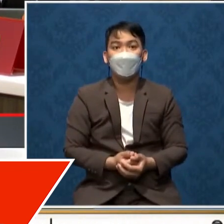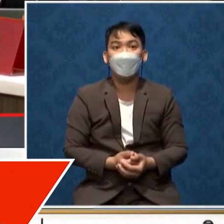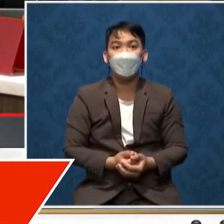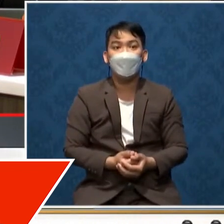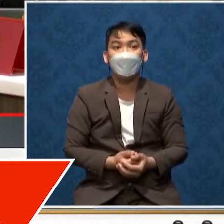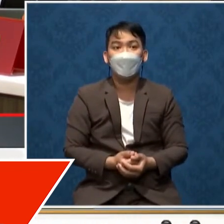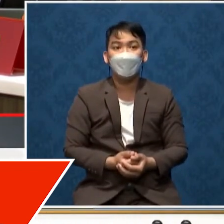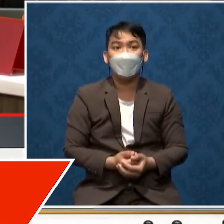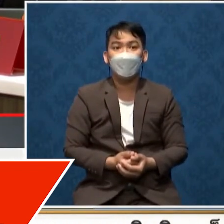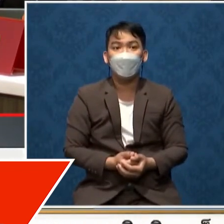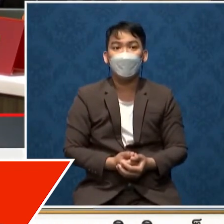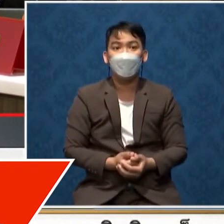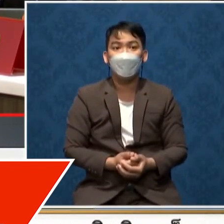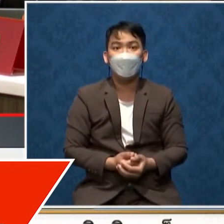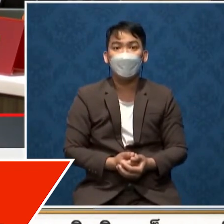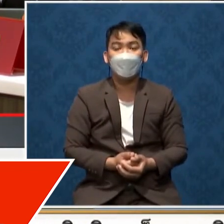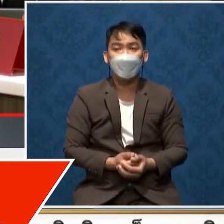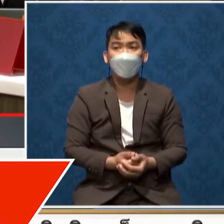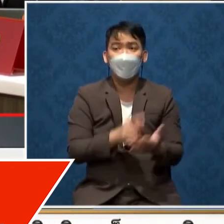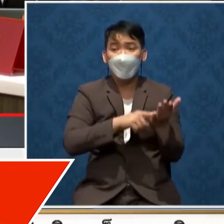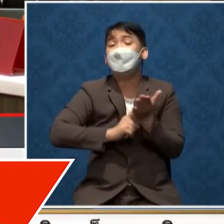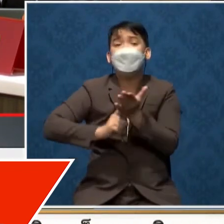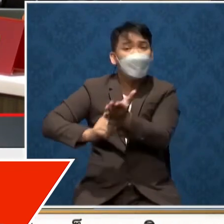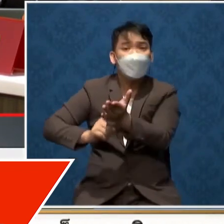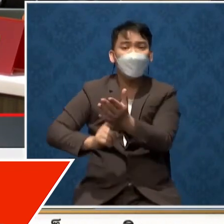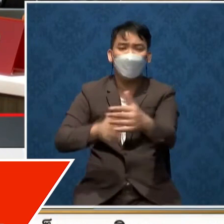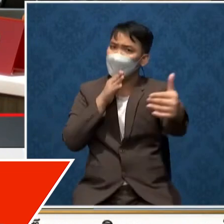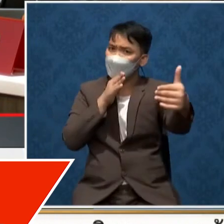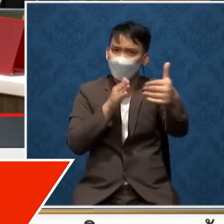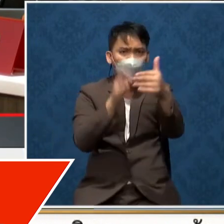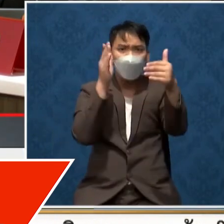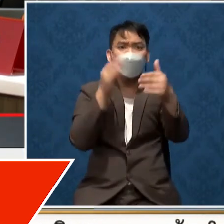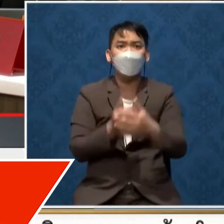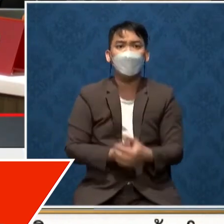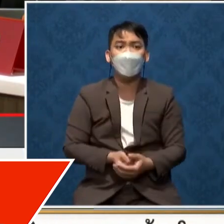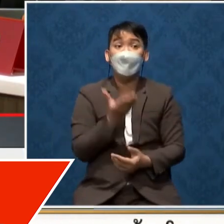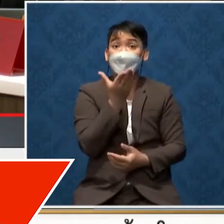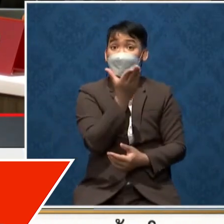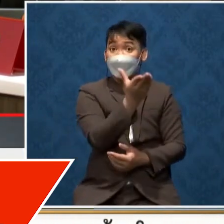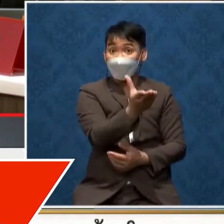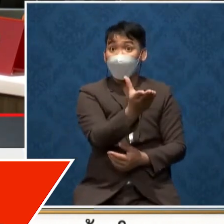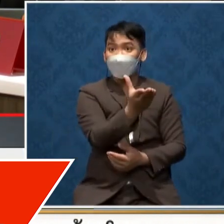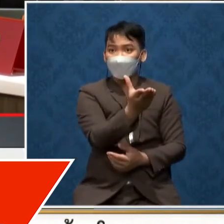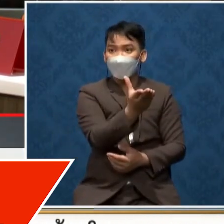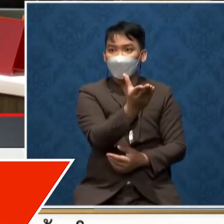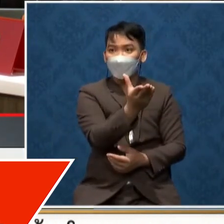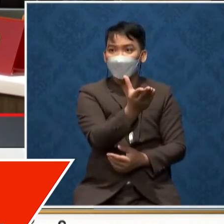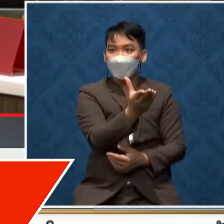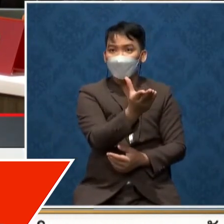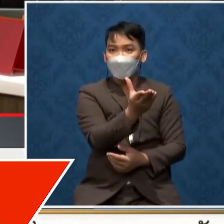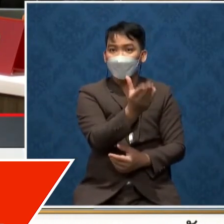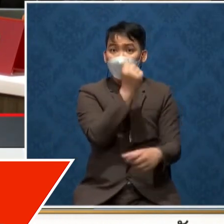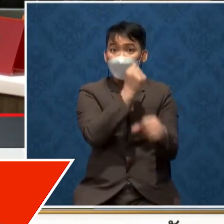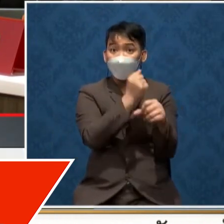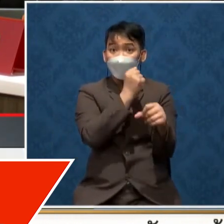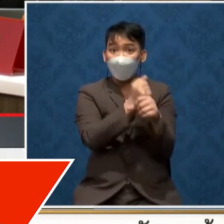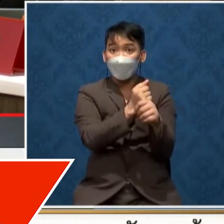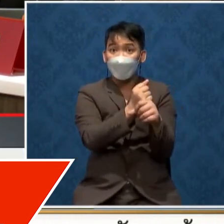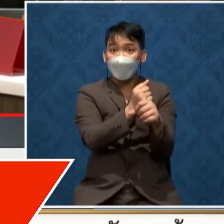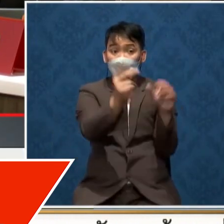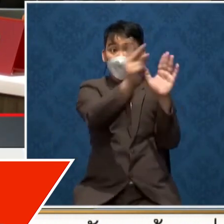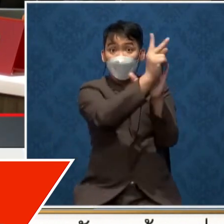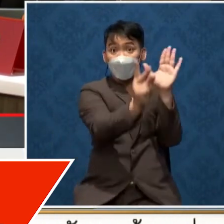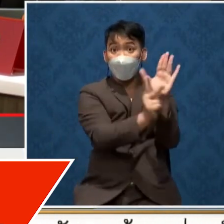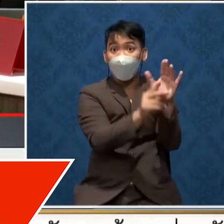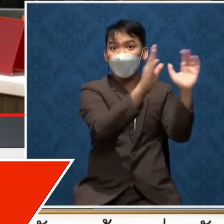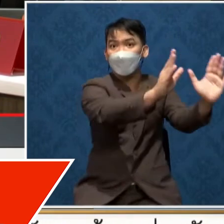ได้นะครับโดยตรงเลยครับต้องมีงั้นท่านต้องทำตามพ.ร.บ.วินัยการเงินการคลังท่านอย่าม